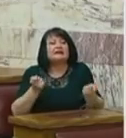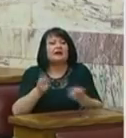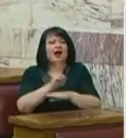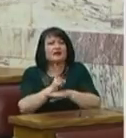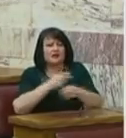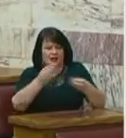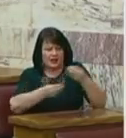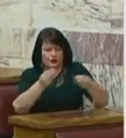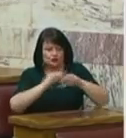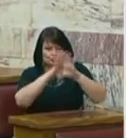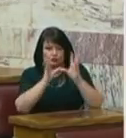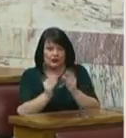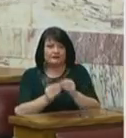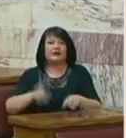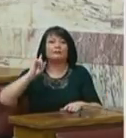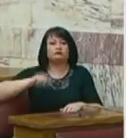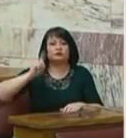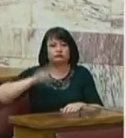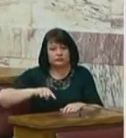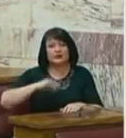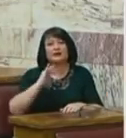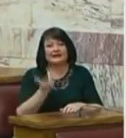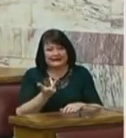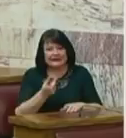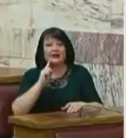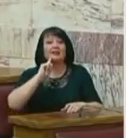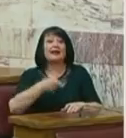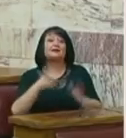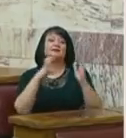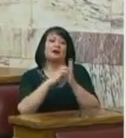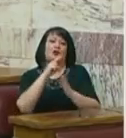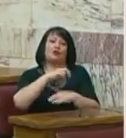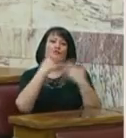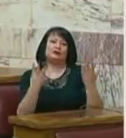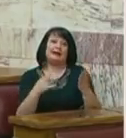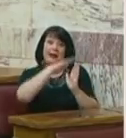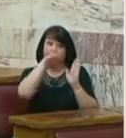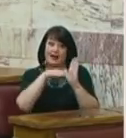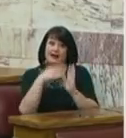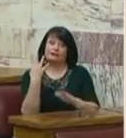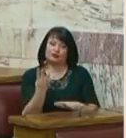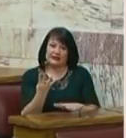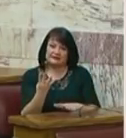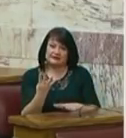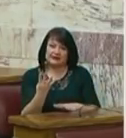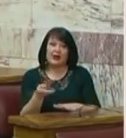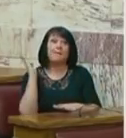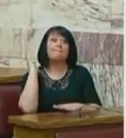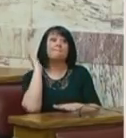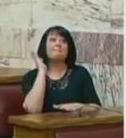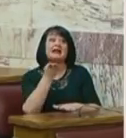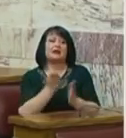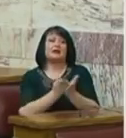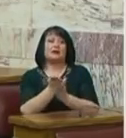Και παραβιάστηκε η ρητή και η ειδική διάταξη του άρθρου 29 παράγραφος 4 του Κώδικα Ποινικής Δικονομίας που